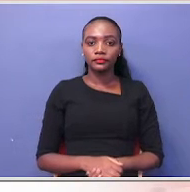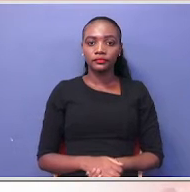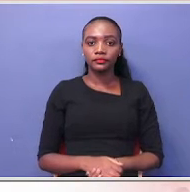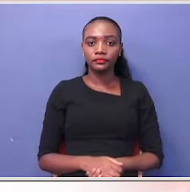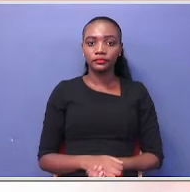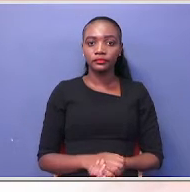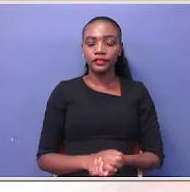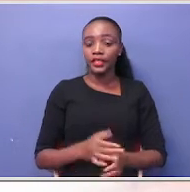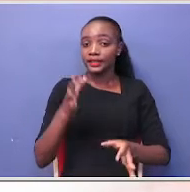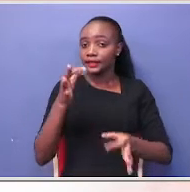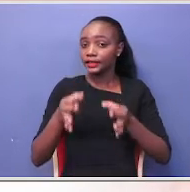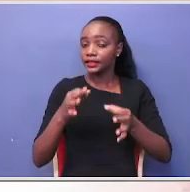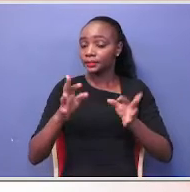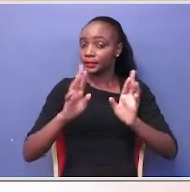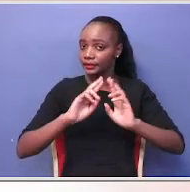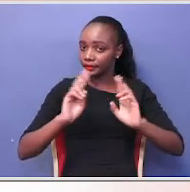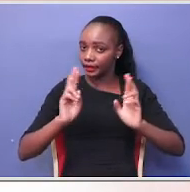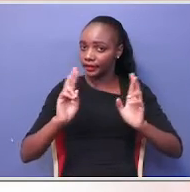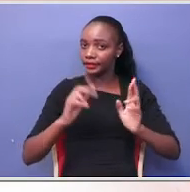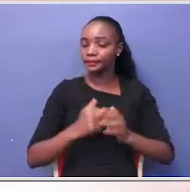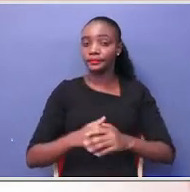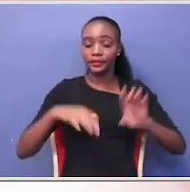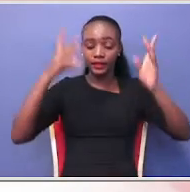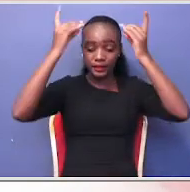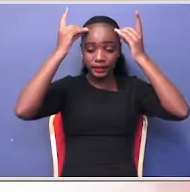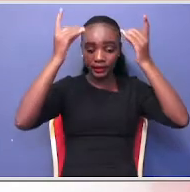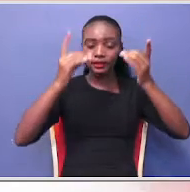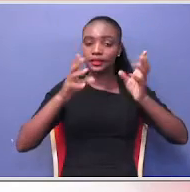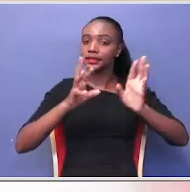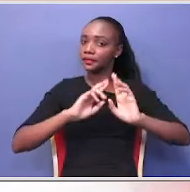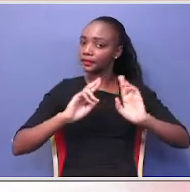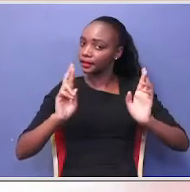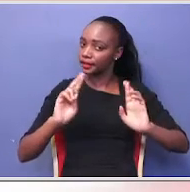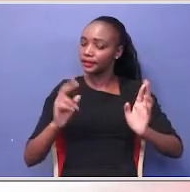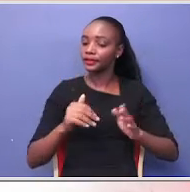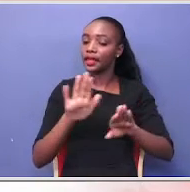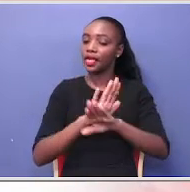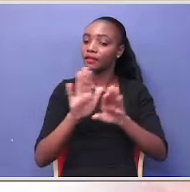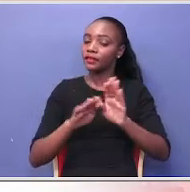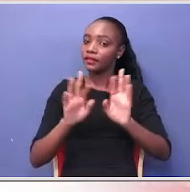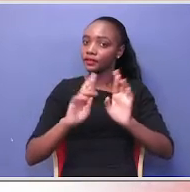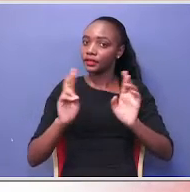The judgment is ready, the sentence is ready. See you on the 23rd. Thank